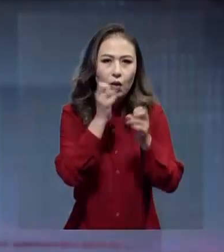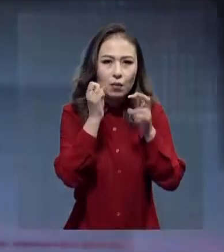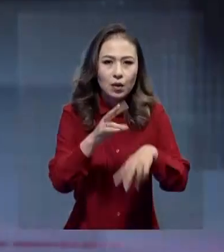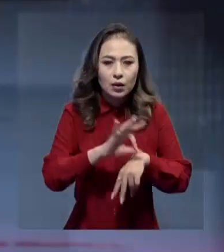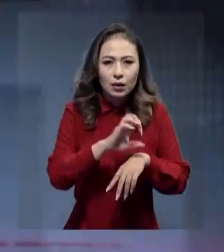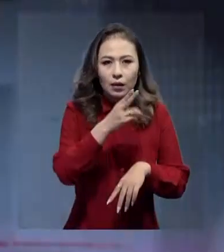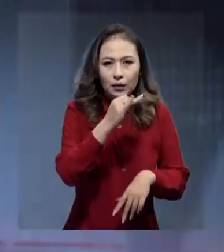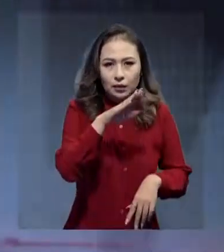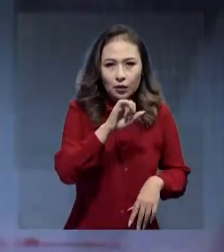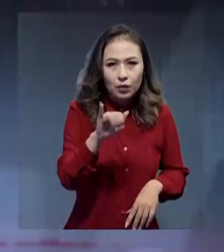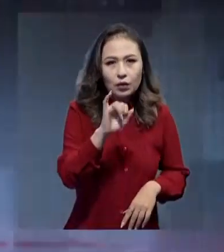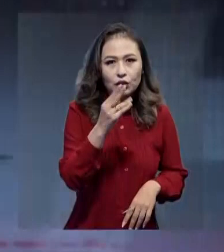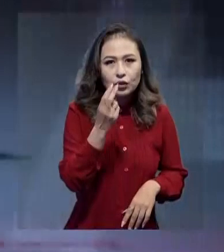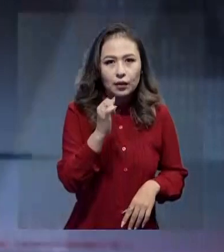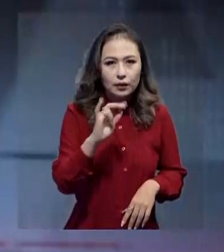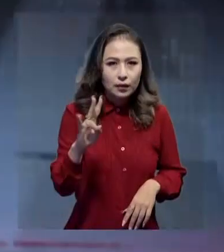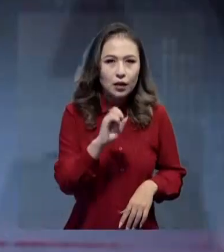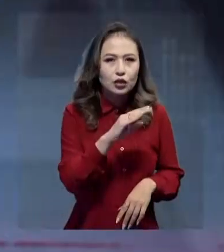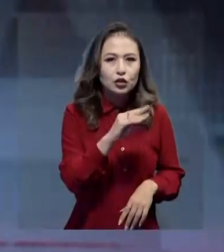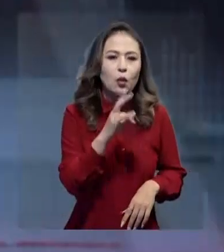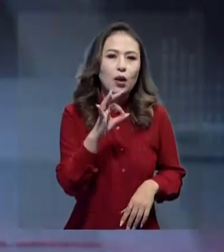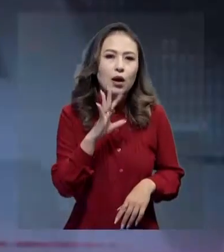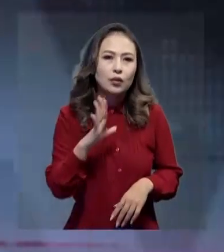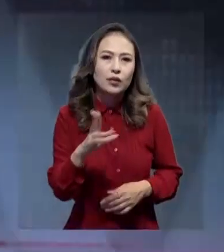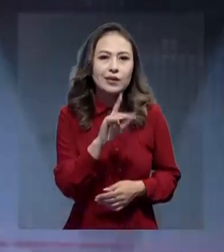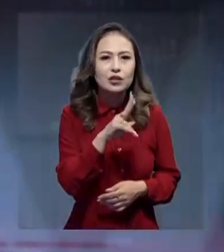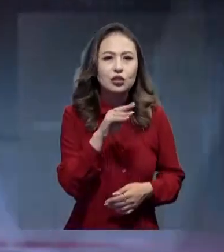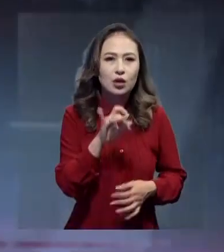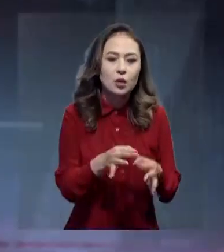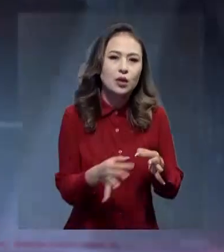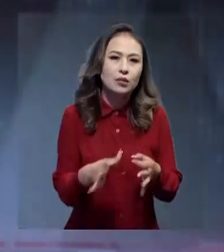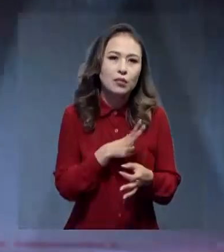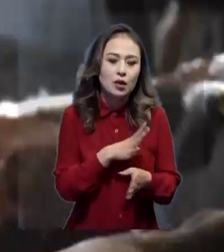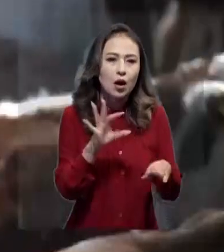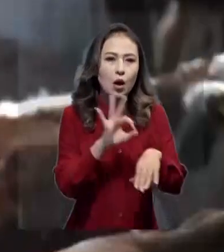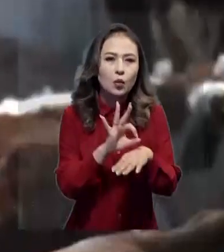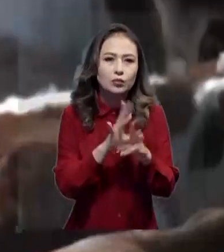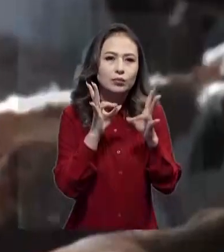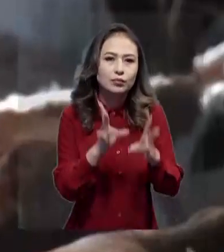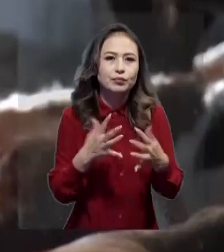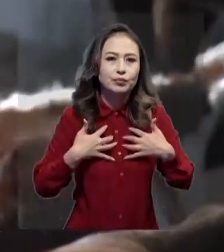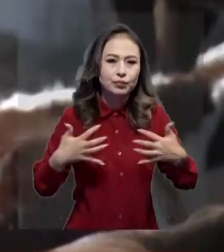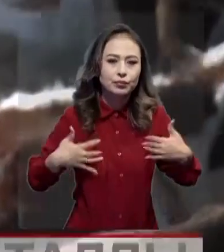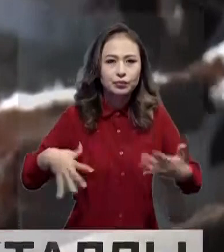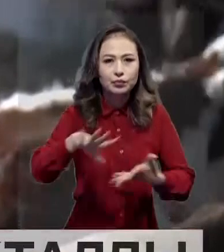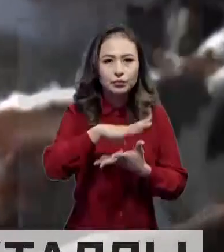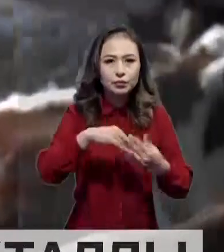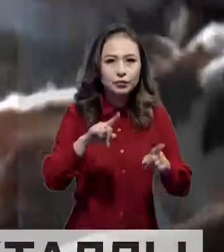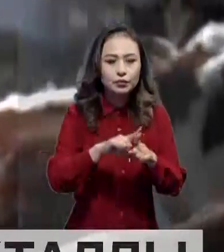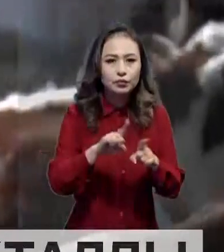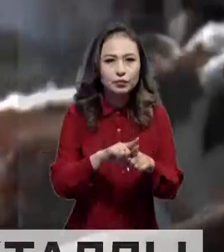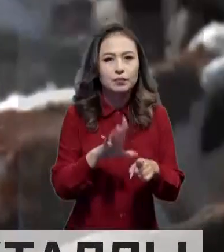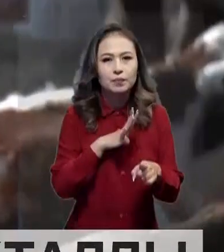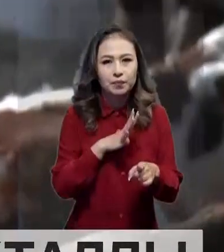ошағы Айыртау, Аққайың, Ақжар, Уәлиханов және Қызылжар аудандарынан табылған. Ауруға шалдыққан малдардың барлығы санитарлық